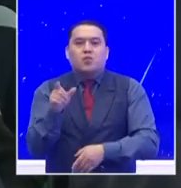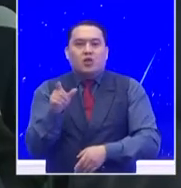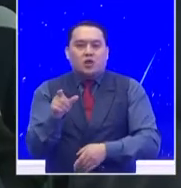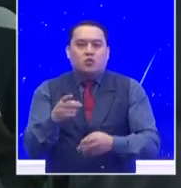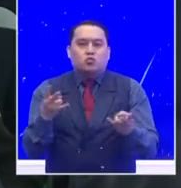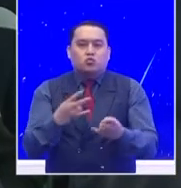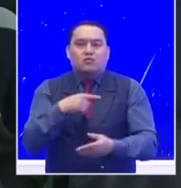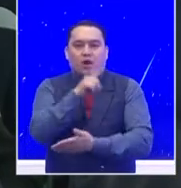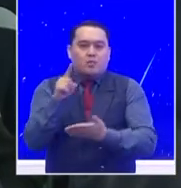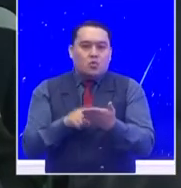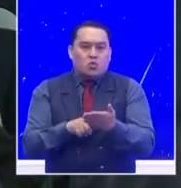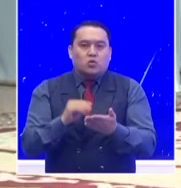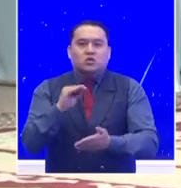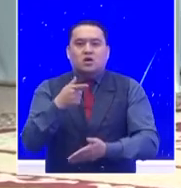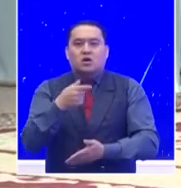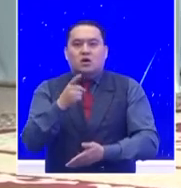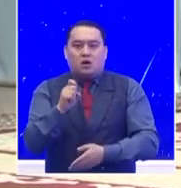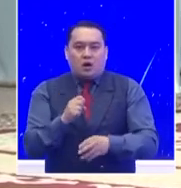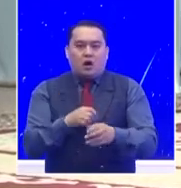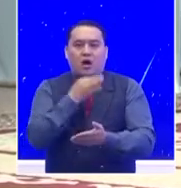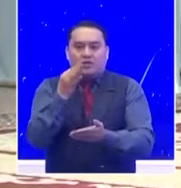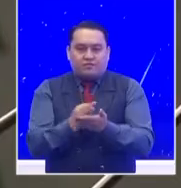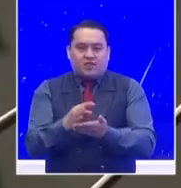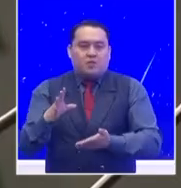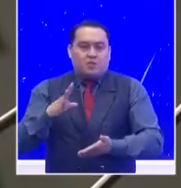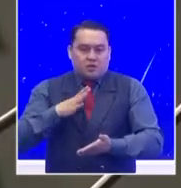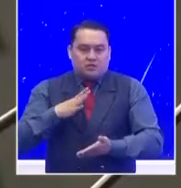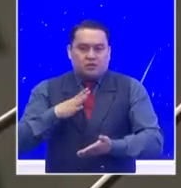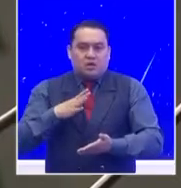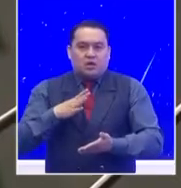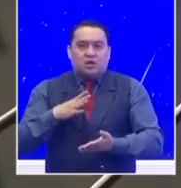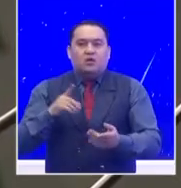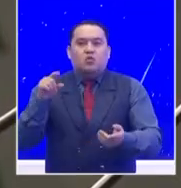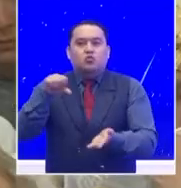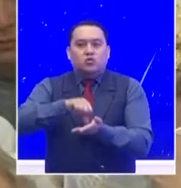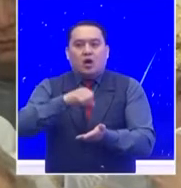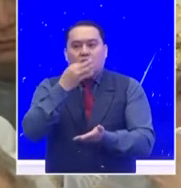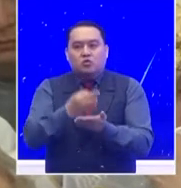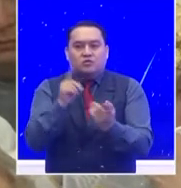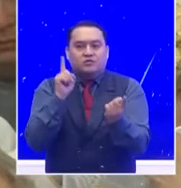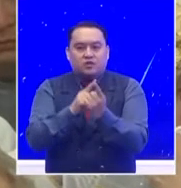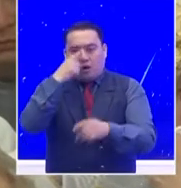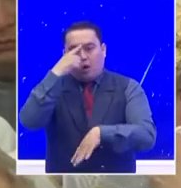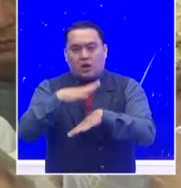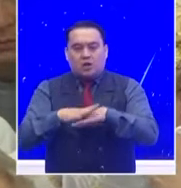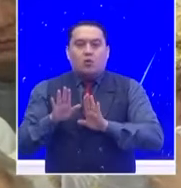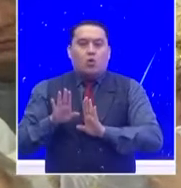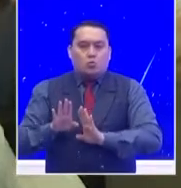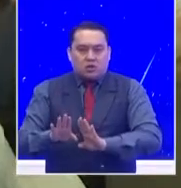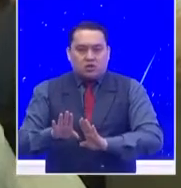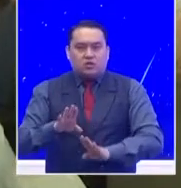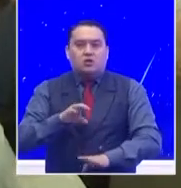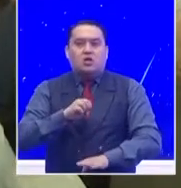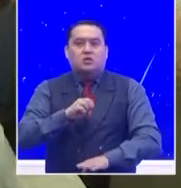других волновали вопросы ЖКХ. Все получили исчерпывающие ответы. Присутствовавший на отчетной встрече заместитель акима Алматинской